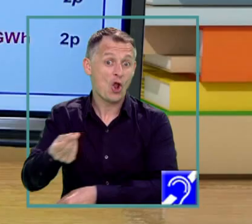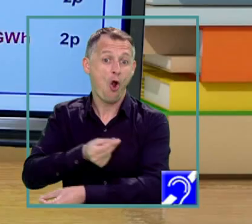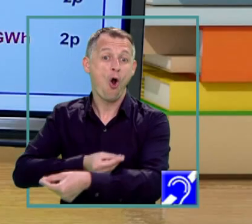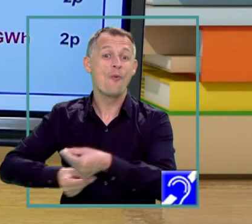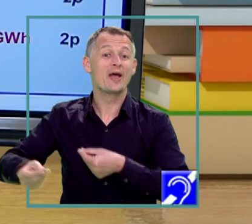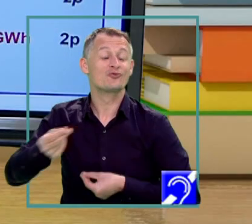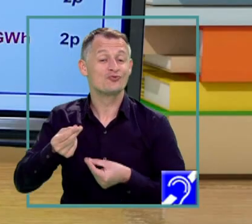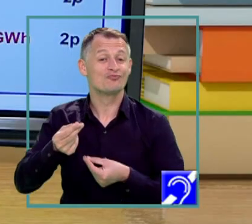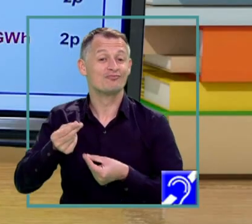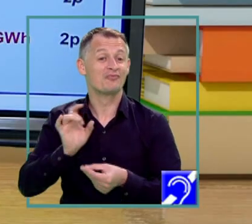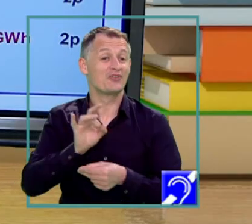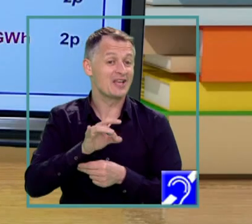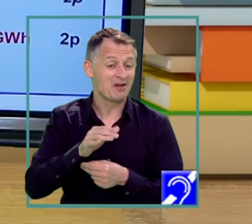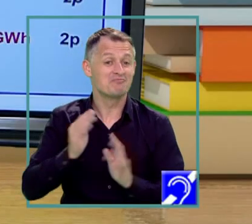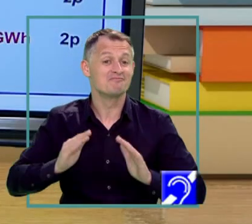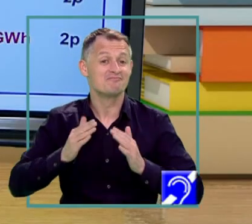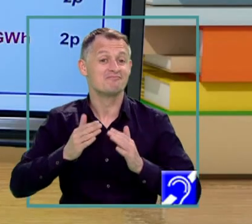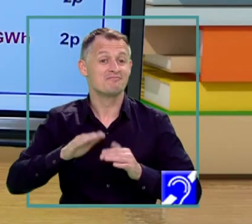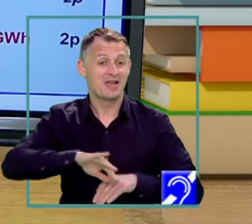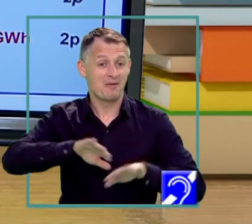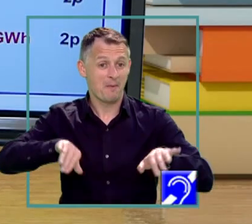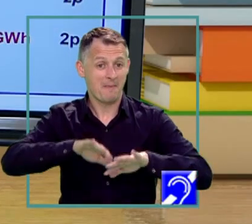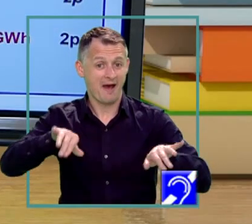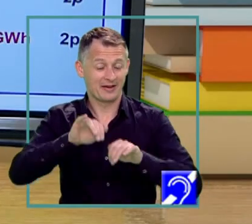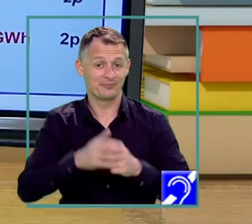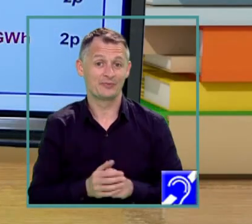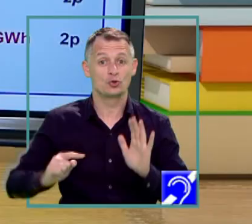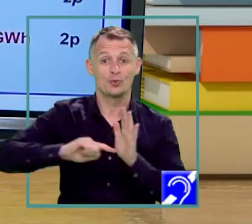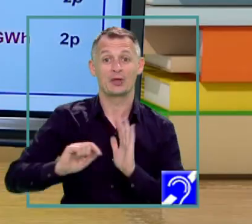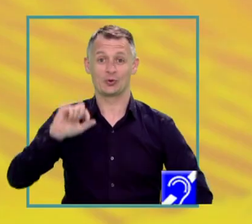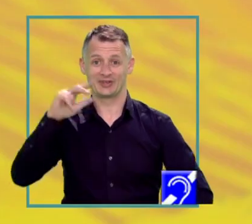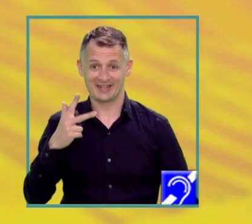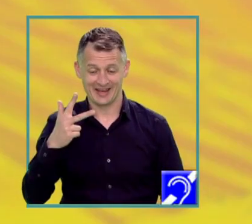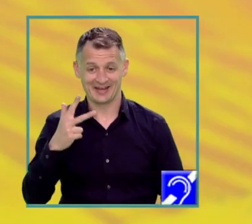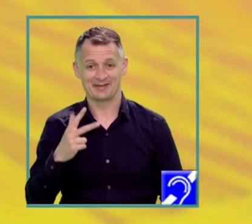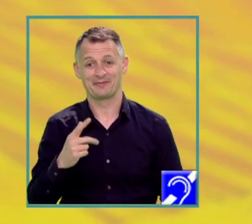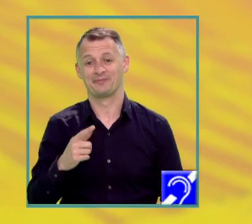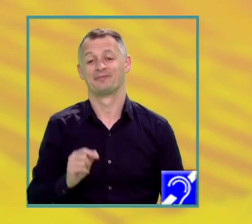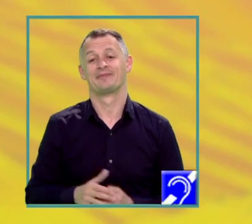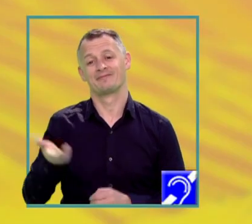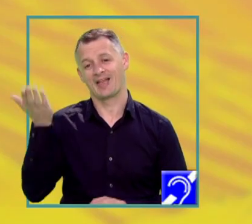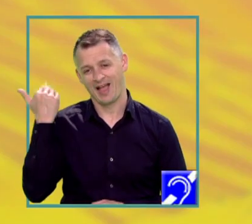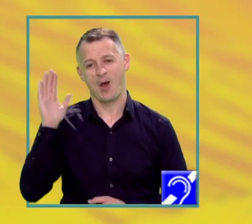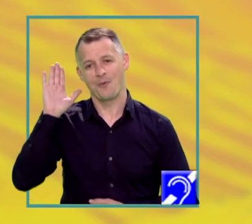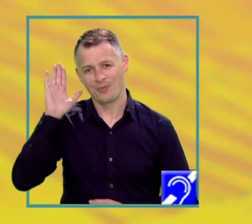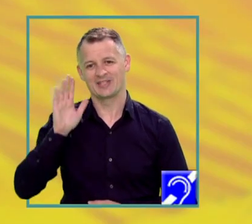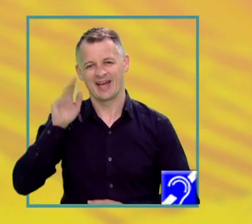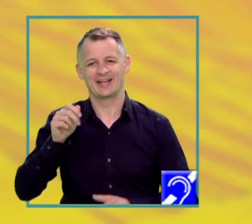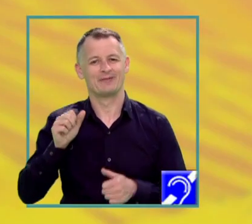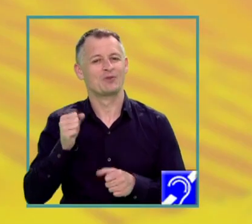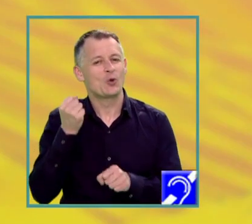mare subiectul al treilea dragii mei despre care vă promiteam că are o structură un pic diferită